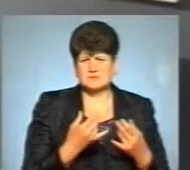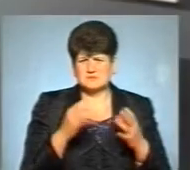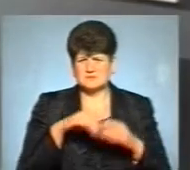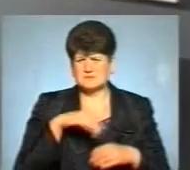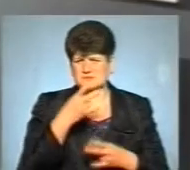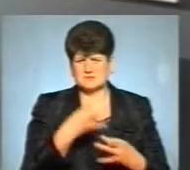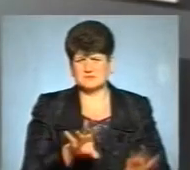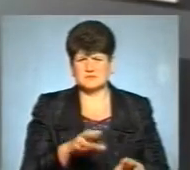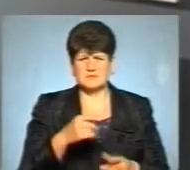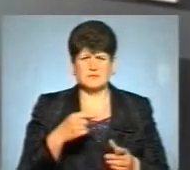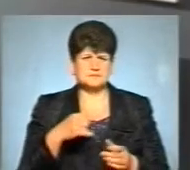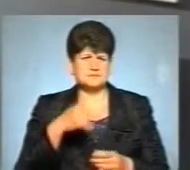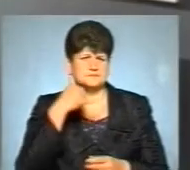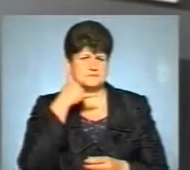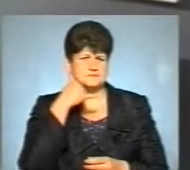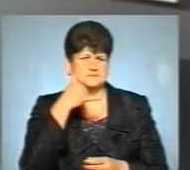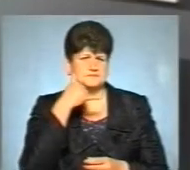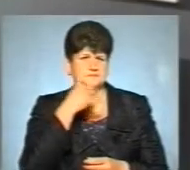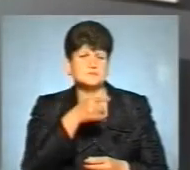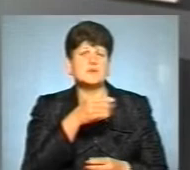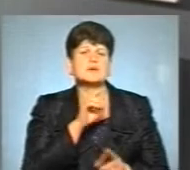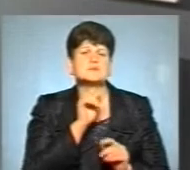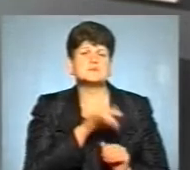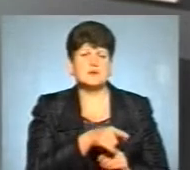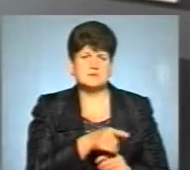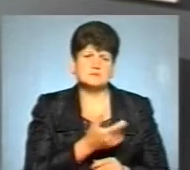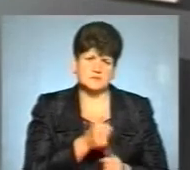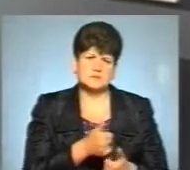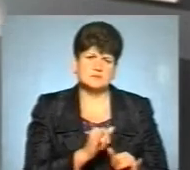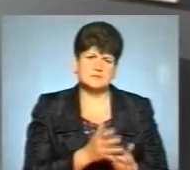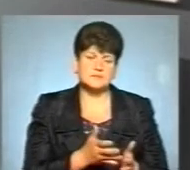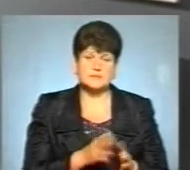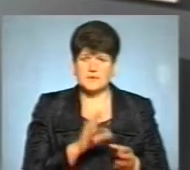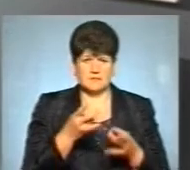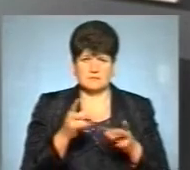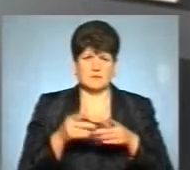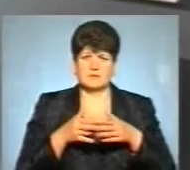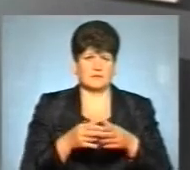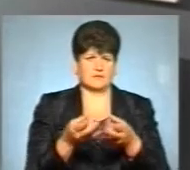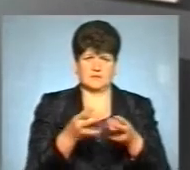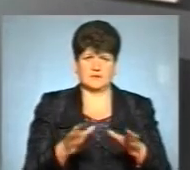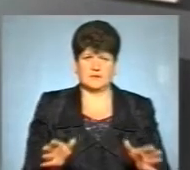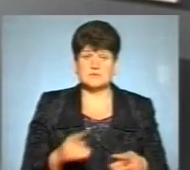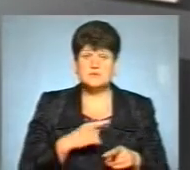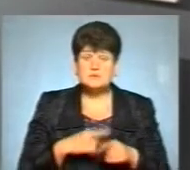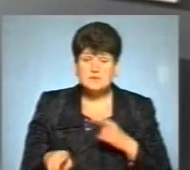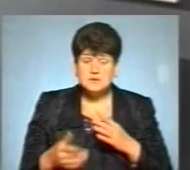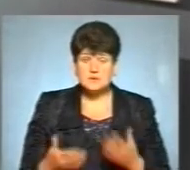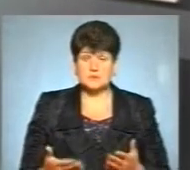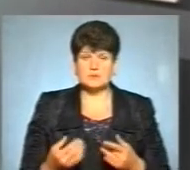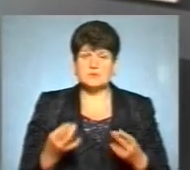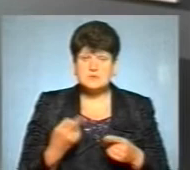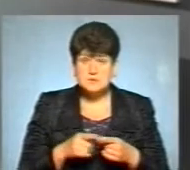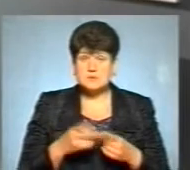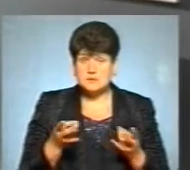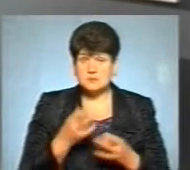набрати кнопку одну, запитати по телефону, як в тебе справи. Їхати. Все нормально, не треба їхати, і це дуже швидко. Це виклики часу, ми повинні з ними